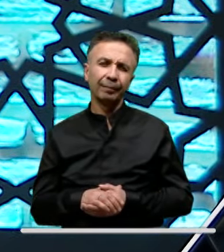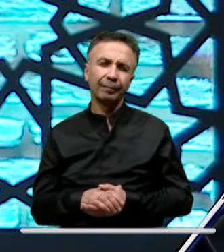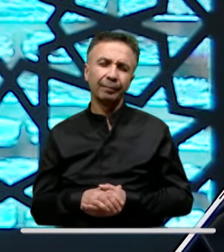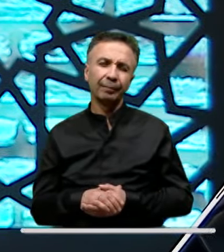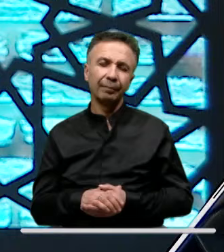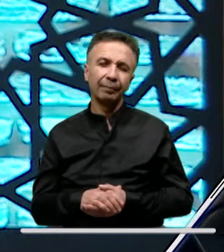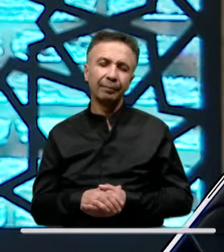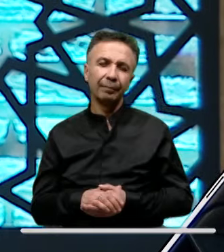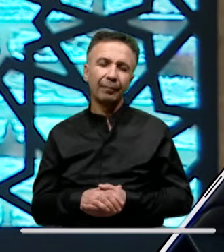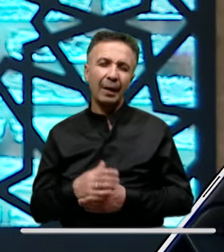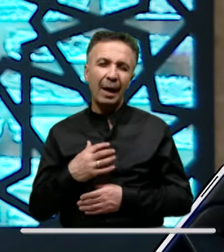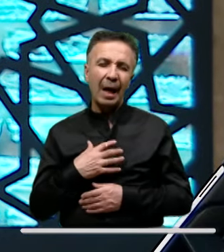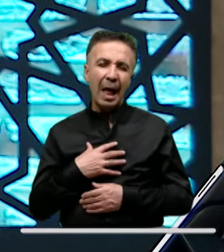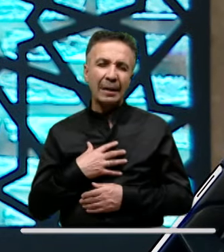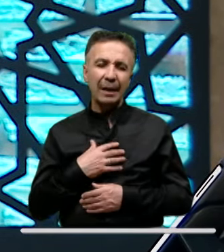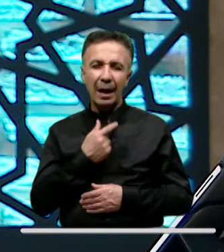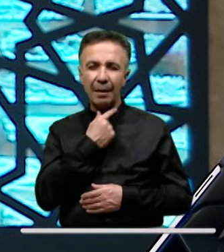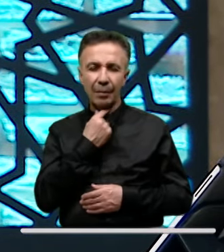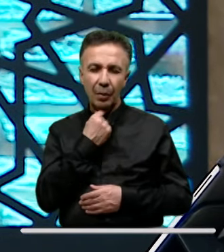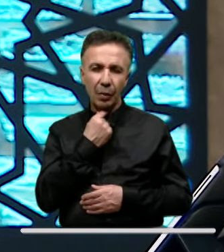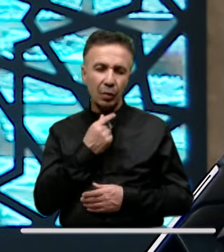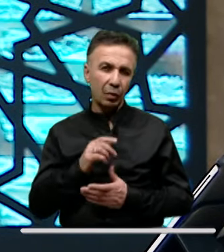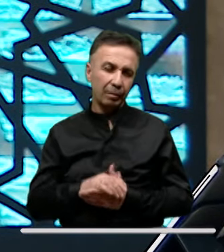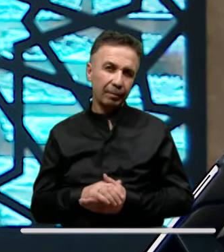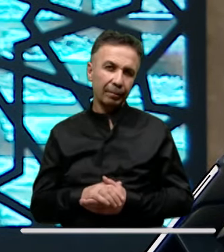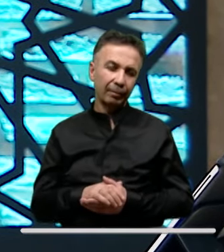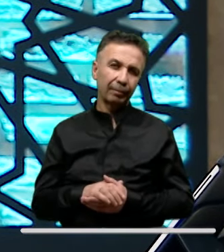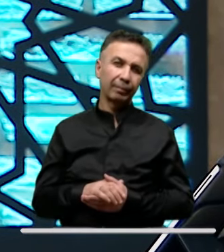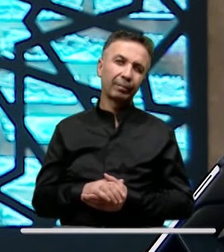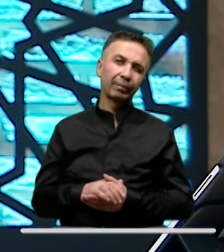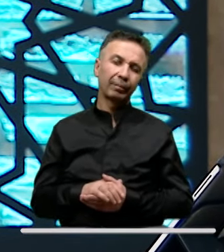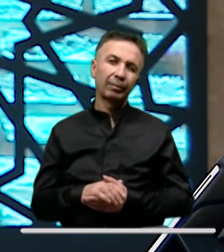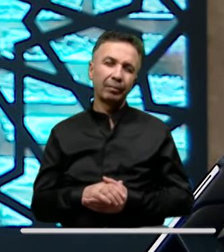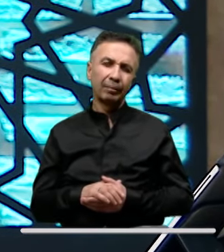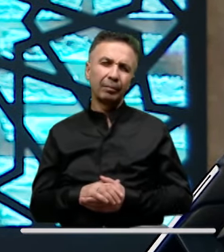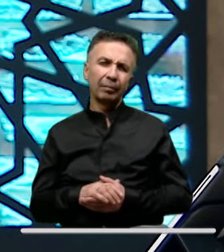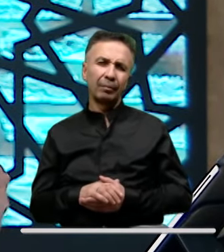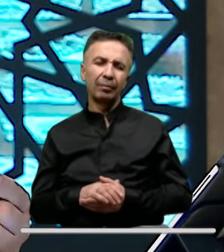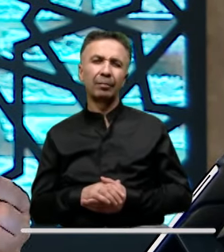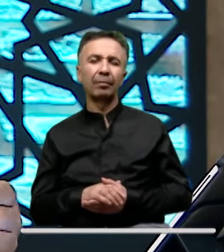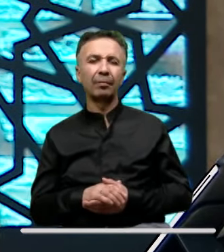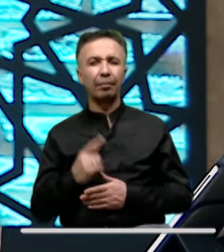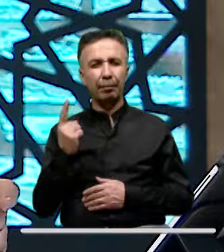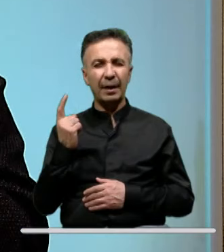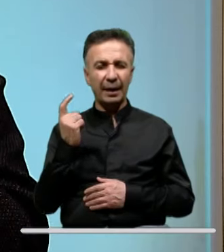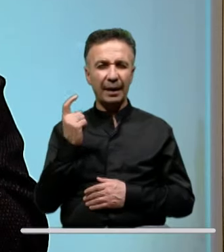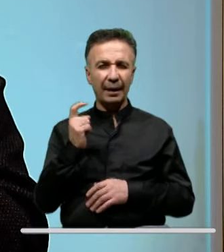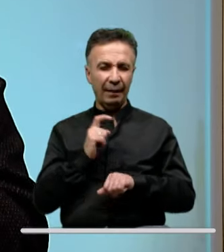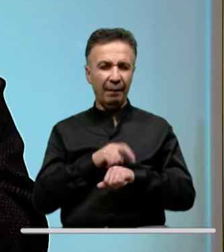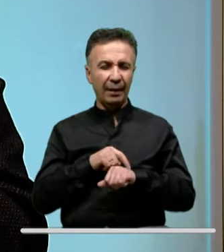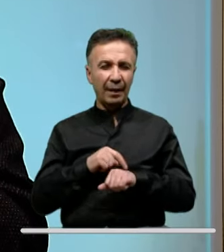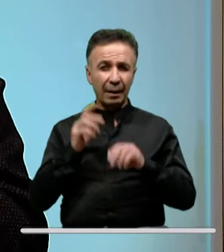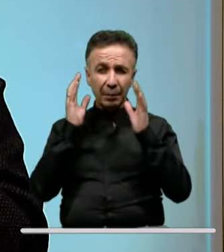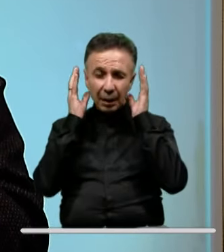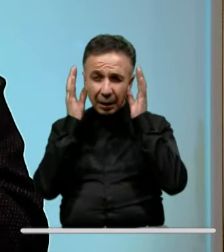bir sahibi özürde hani siz değerli hocalarımız açıklarken şey diyorsunuz ya hocam. Bir vakit namazı kılacak kadar